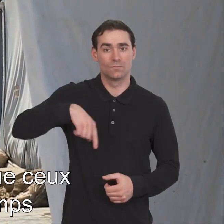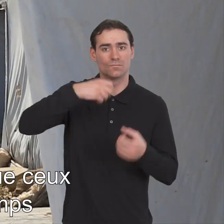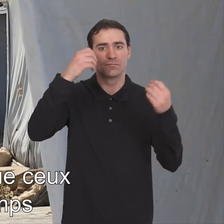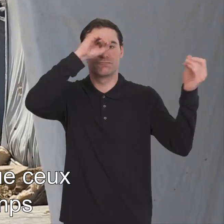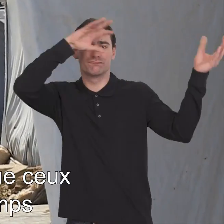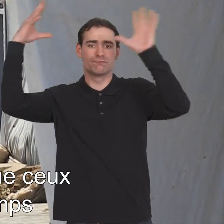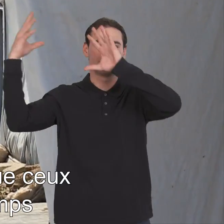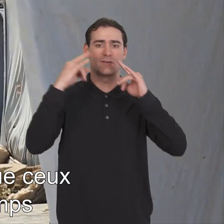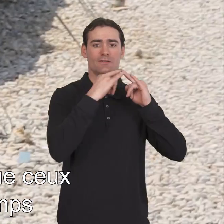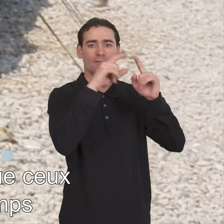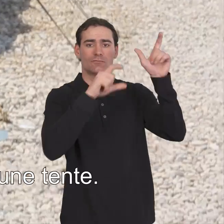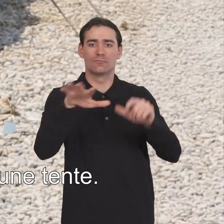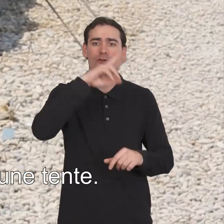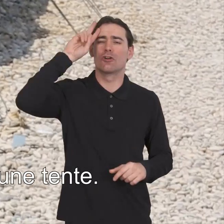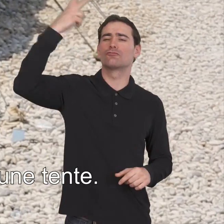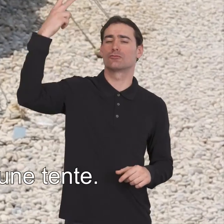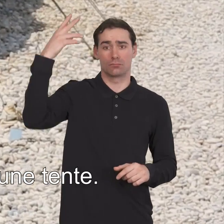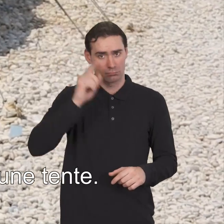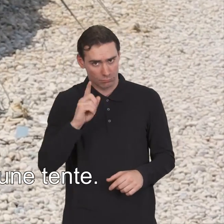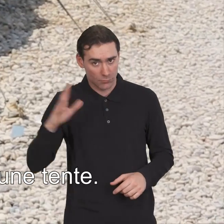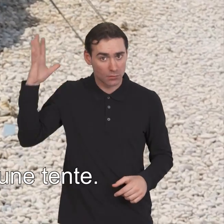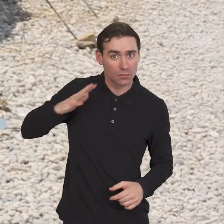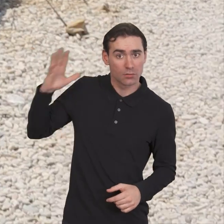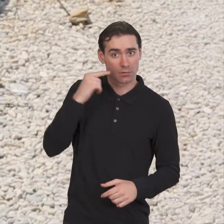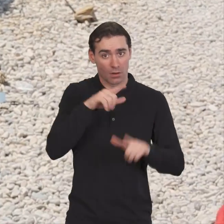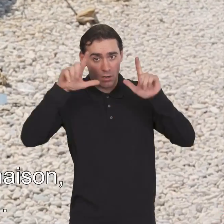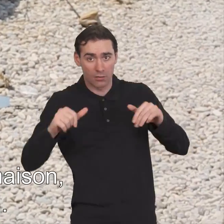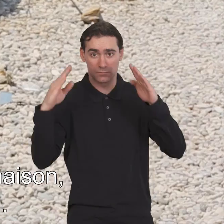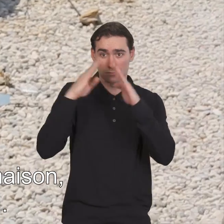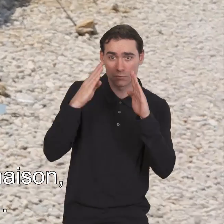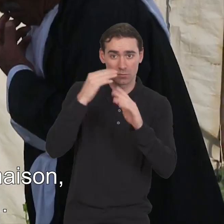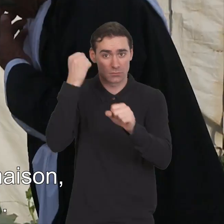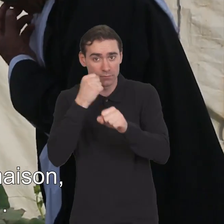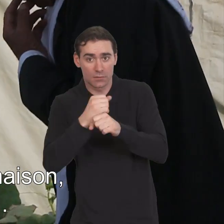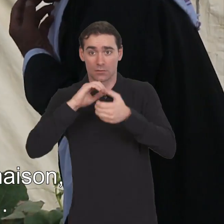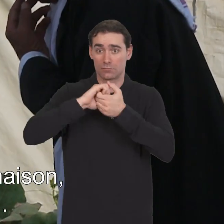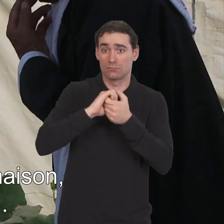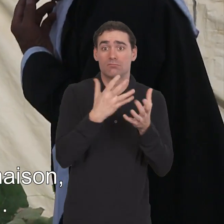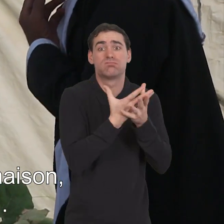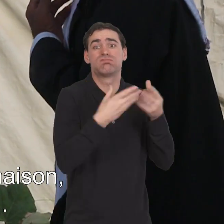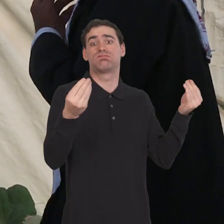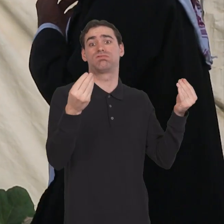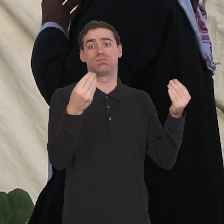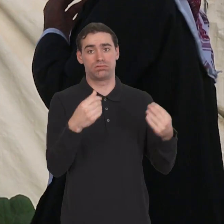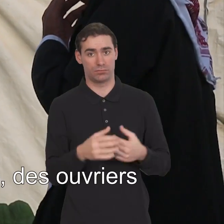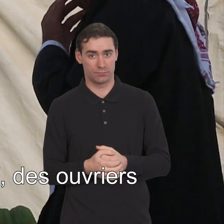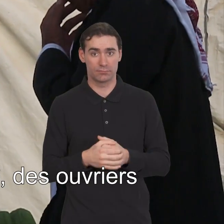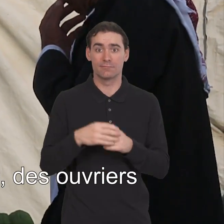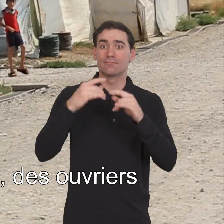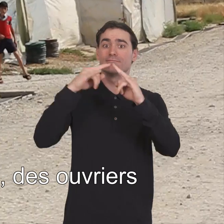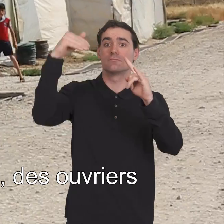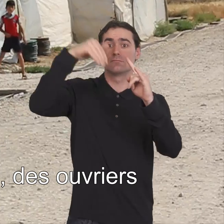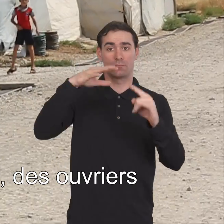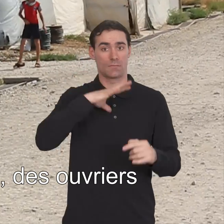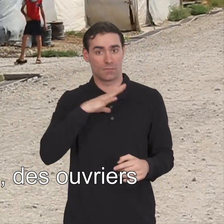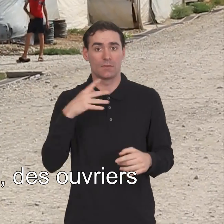On a tendance à penser que ceux qui vivent dans des camps ont l'habitude de dormir sous une tente. Pourtant, ils avaient une maison, un métier et des amis. Dans ce camp,